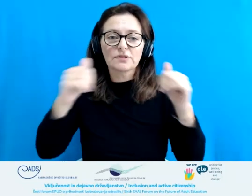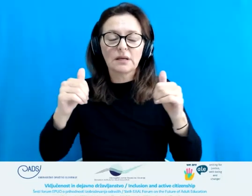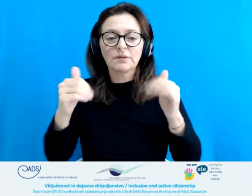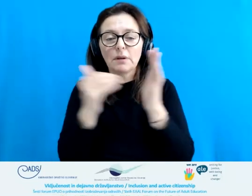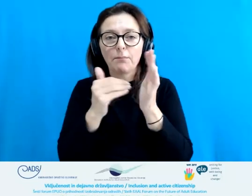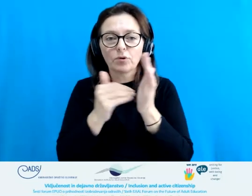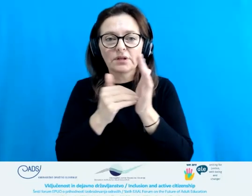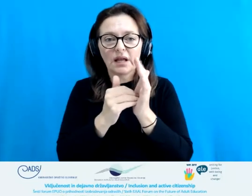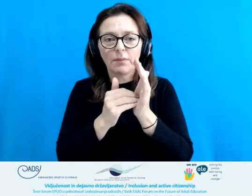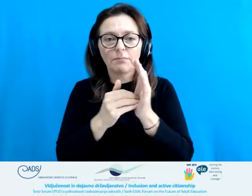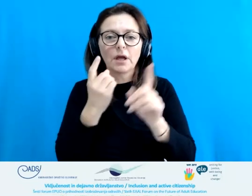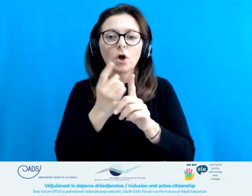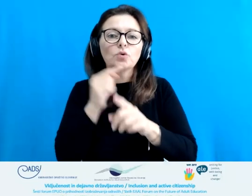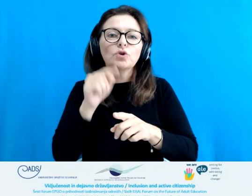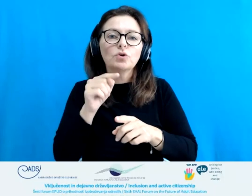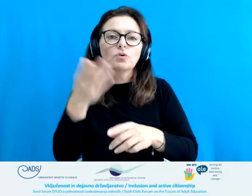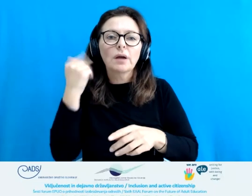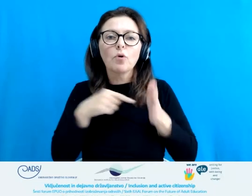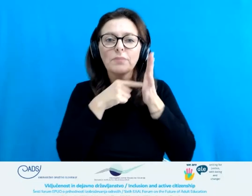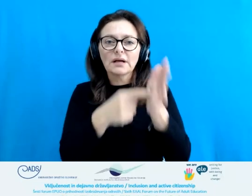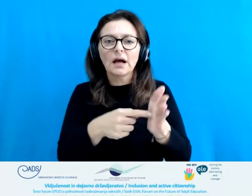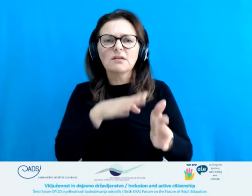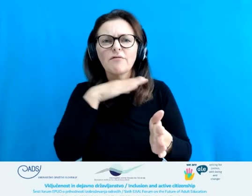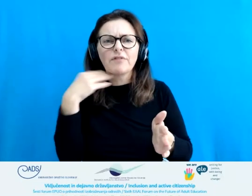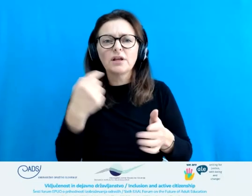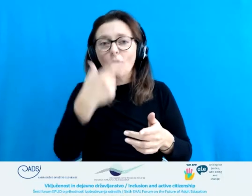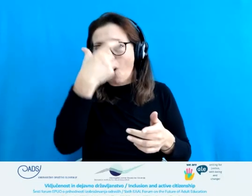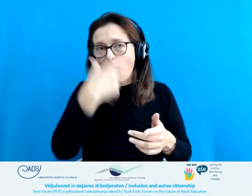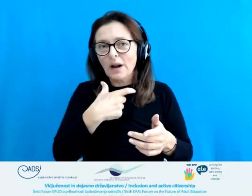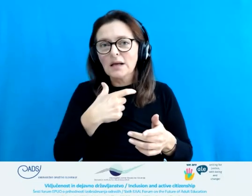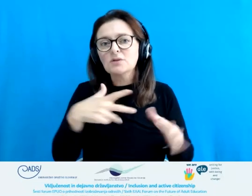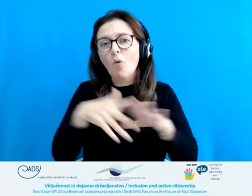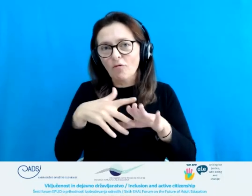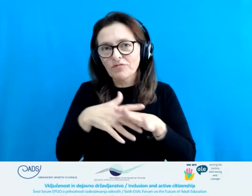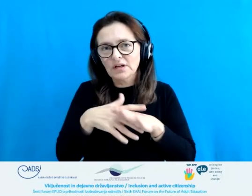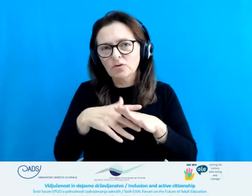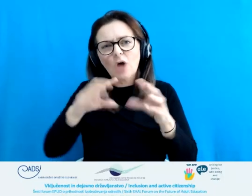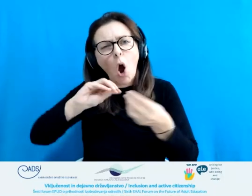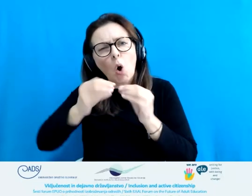veliko obrazov te oviranosti, tako da resnično kompleksna